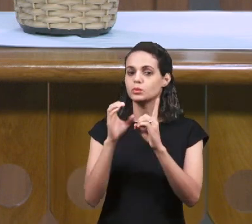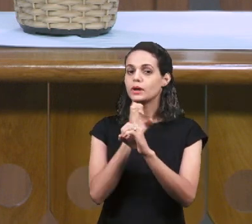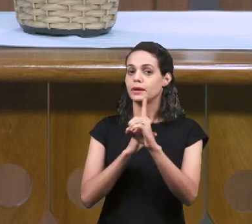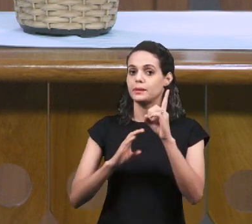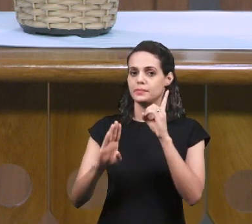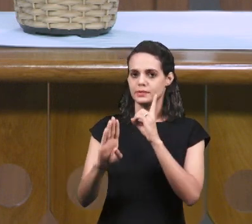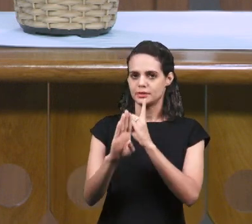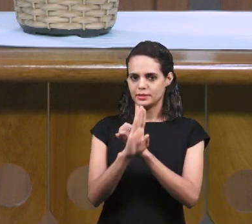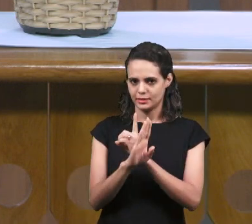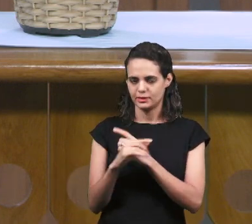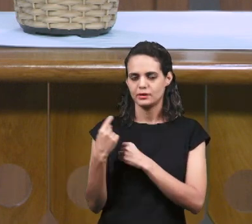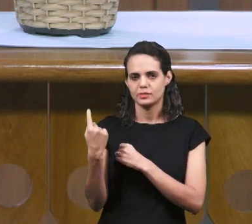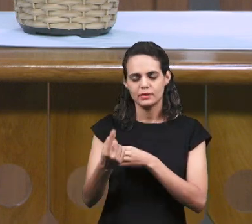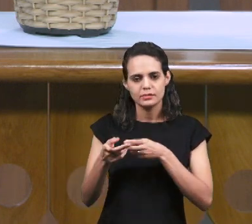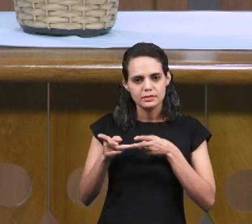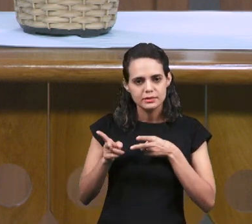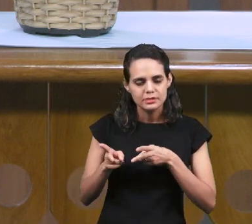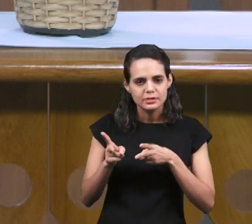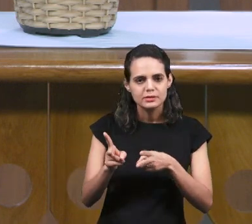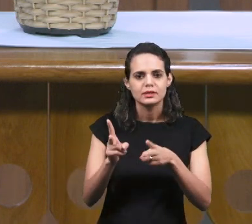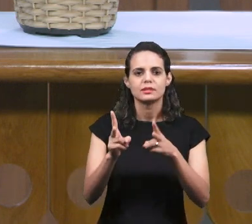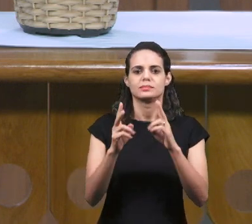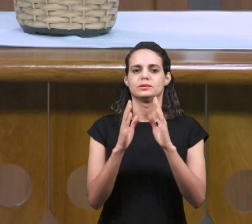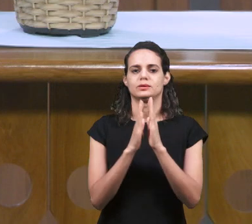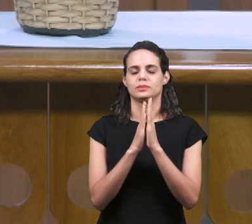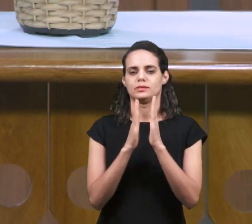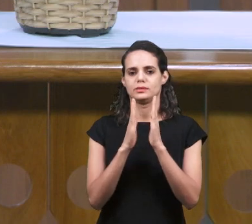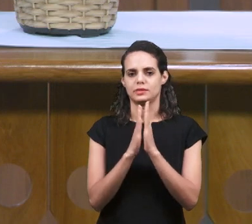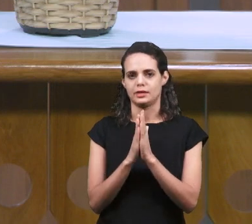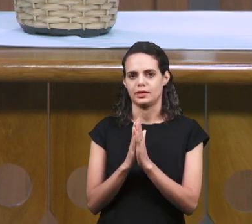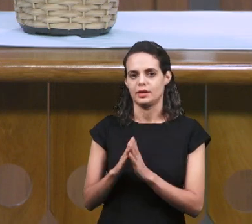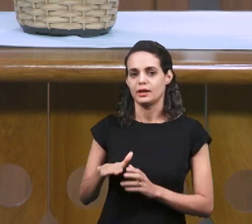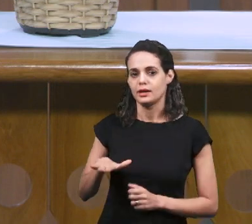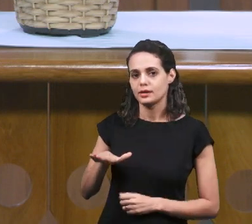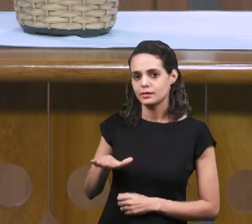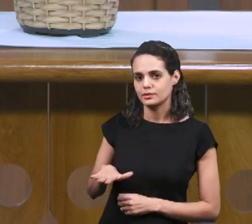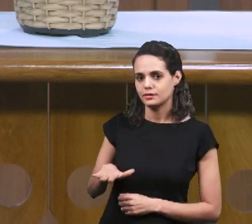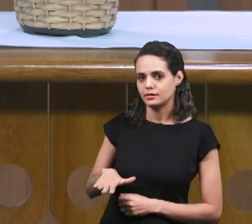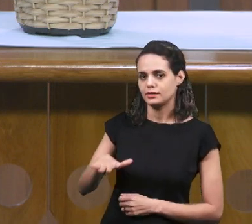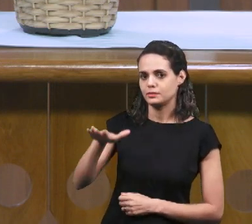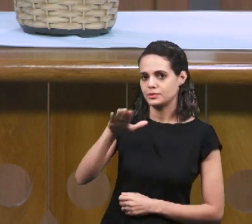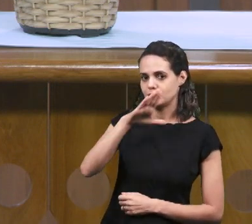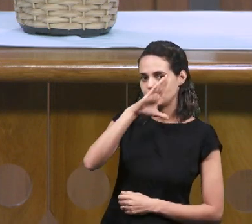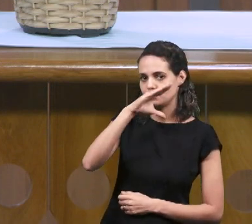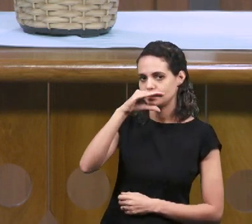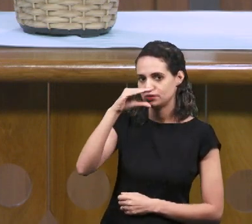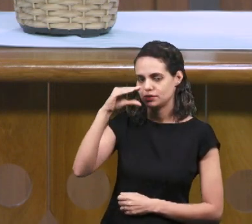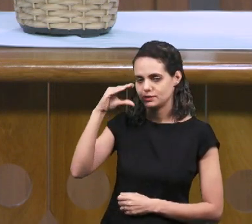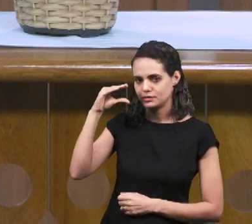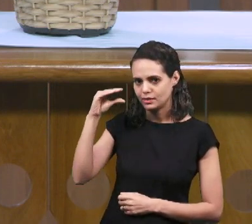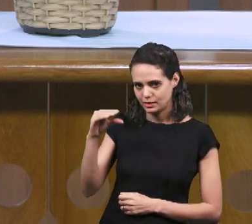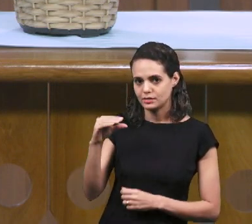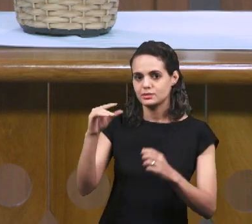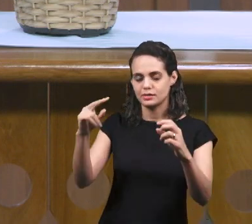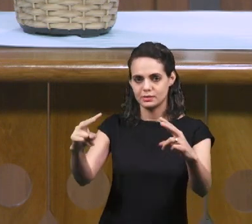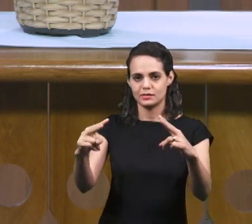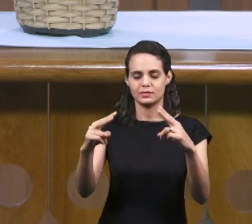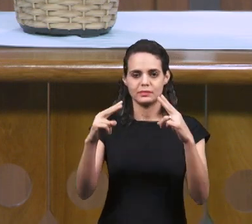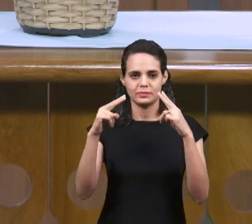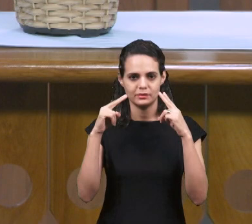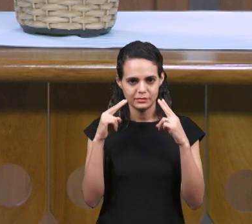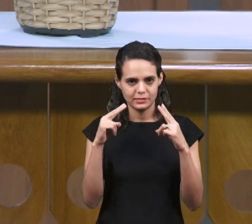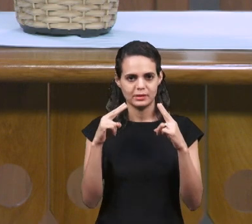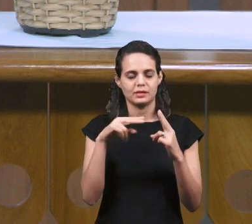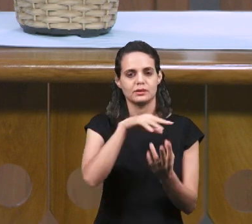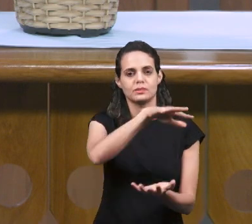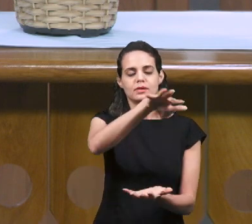comme nous faisons toujours. Nous allons prier aussi pour les enfants intermédiaires et adolescents et qui